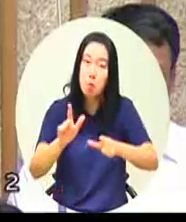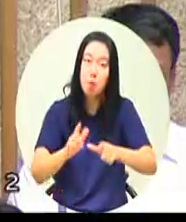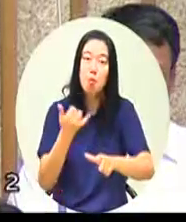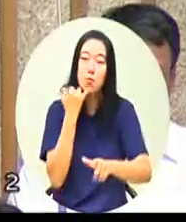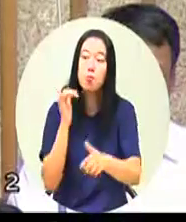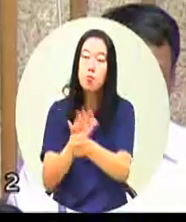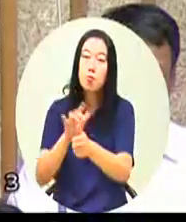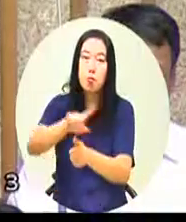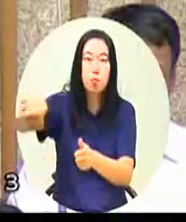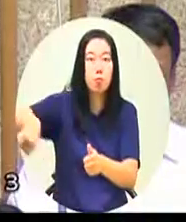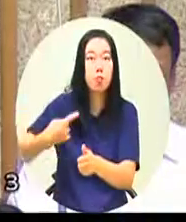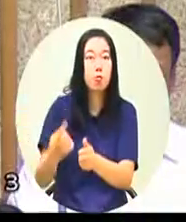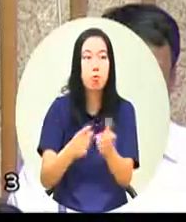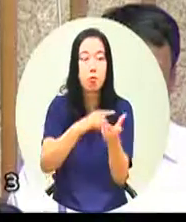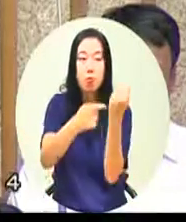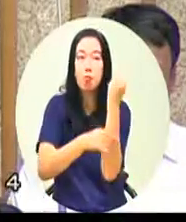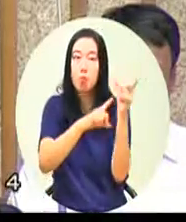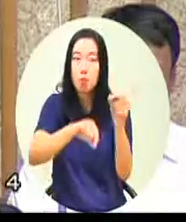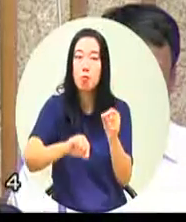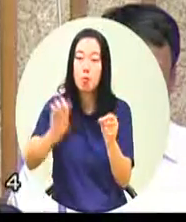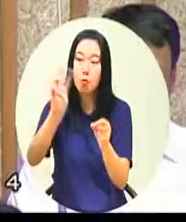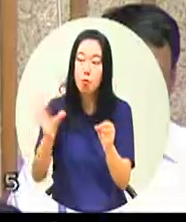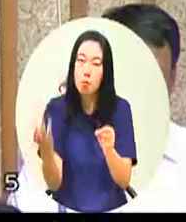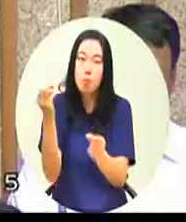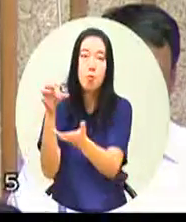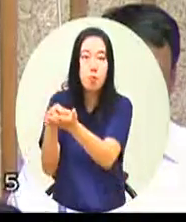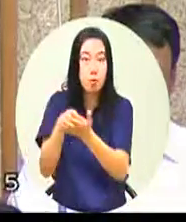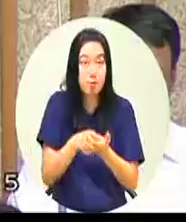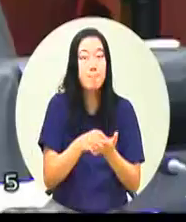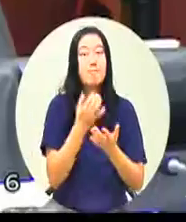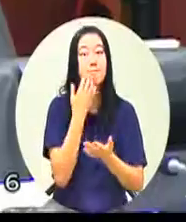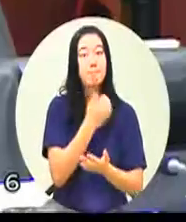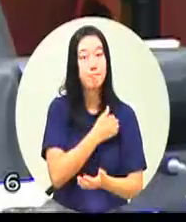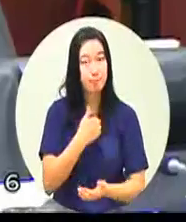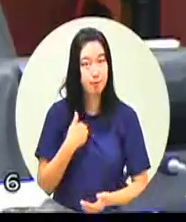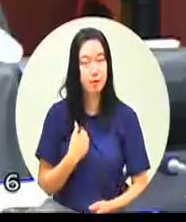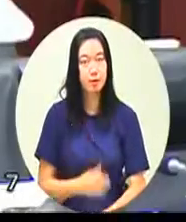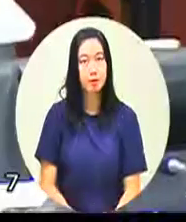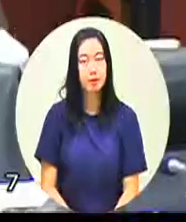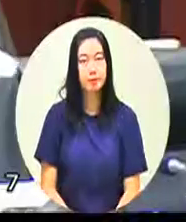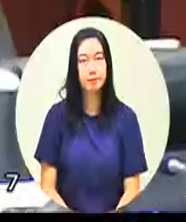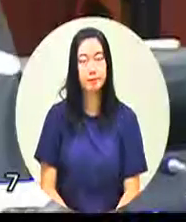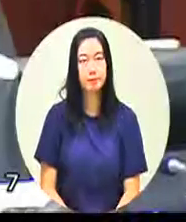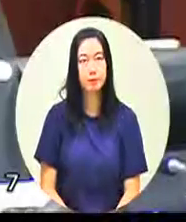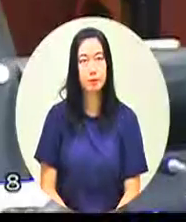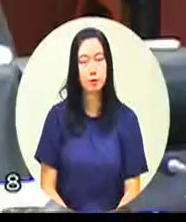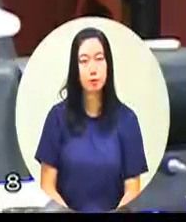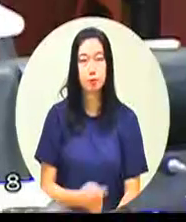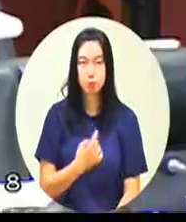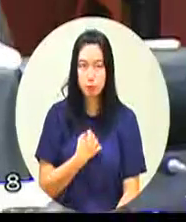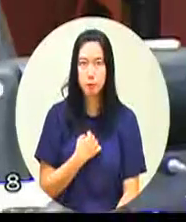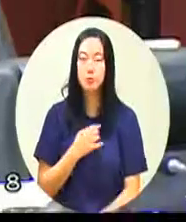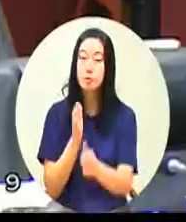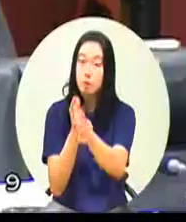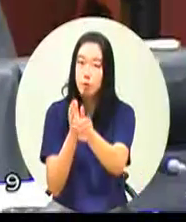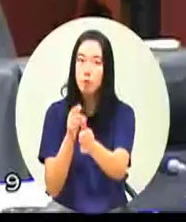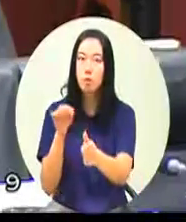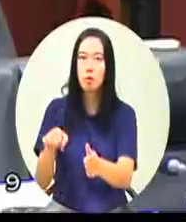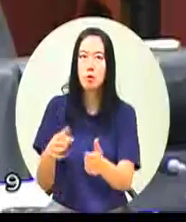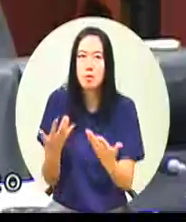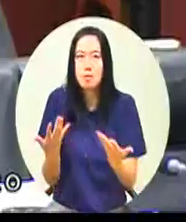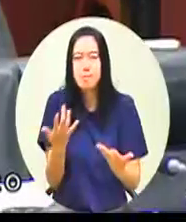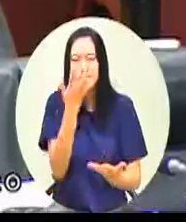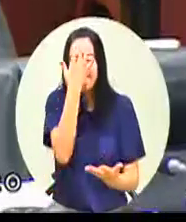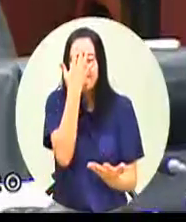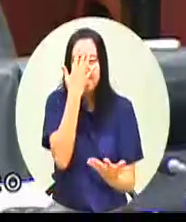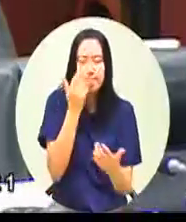以取得到合法的水源的部分。 好局长，那有没有我本席要了解就是怎么突破，当